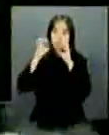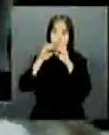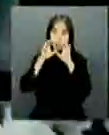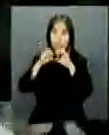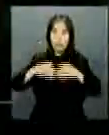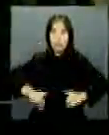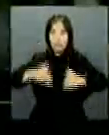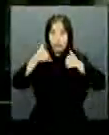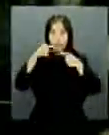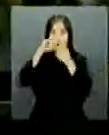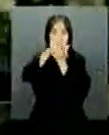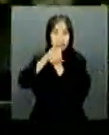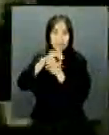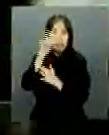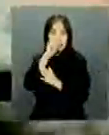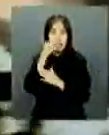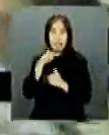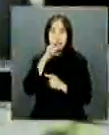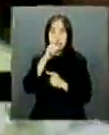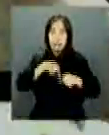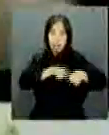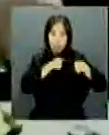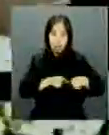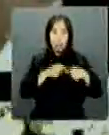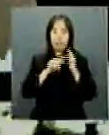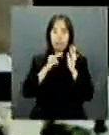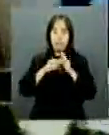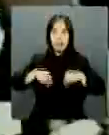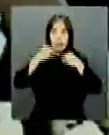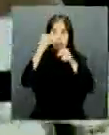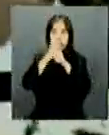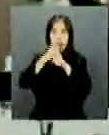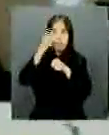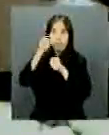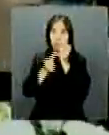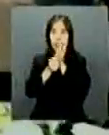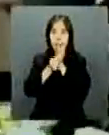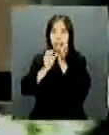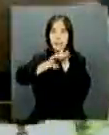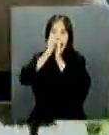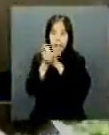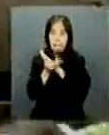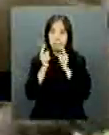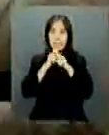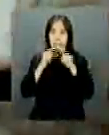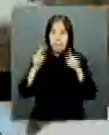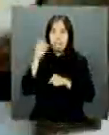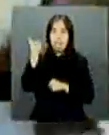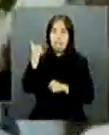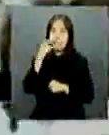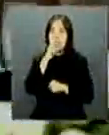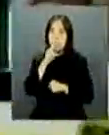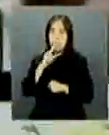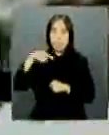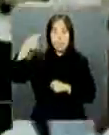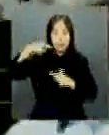เรือนโดยบอกว่าความรักคือการเสียสละและต้องปรับตัวเข้าหากันและมีการระบุว่าทั้งนางสาวพินทอง